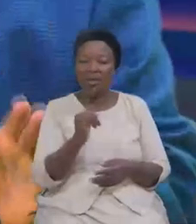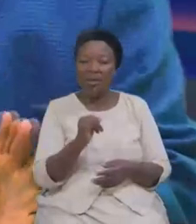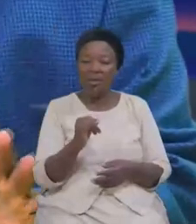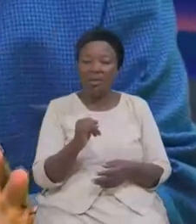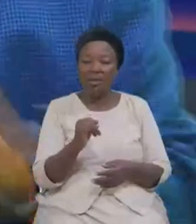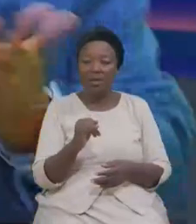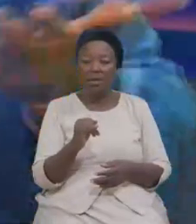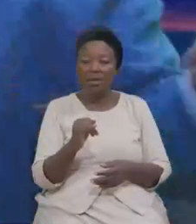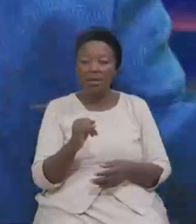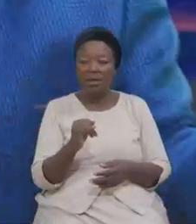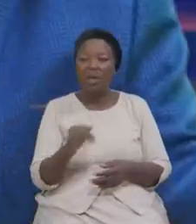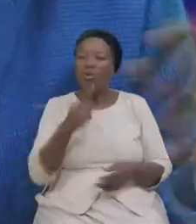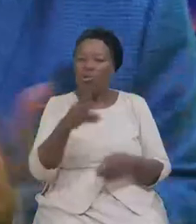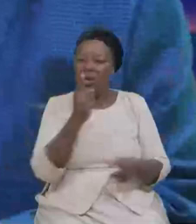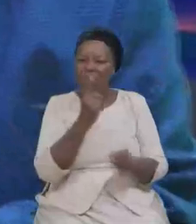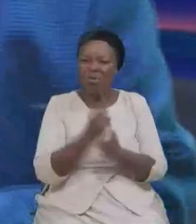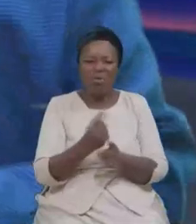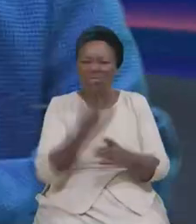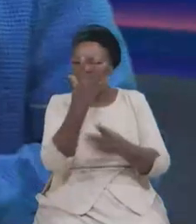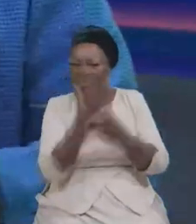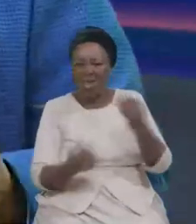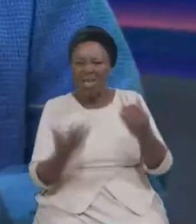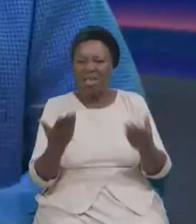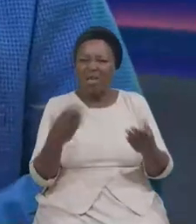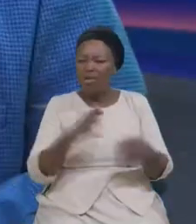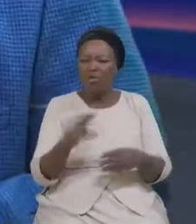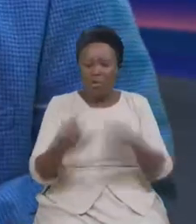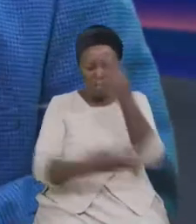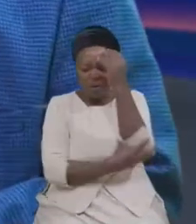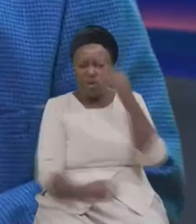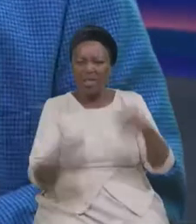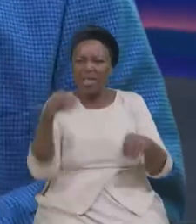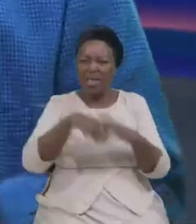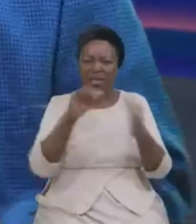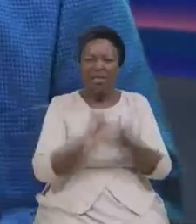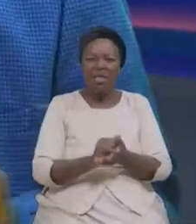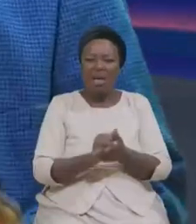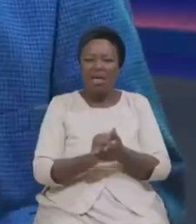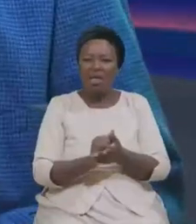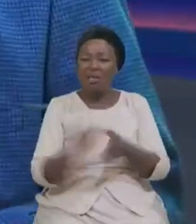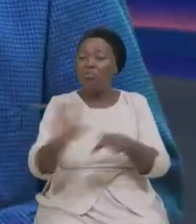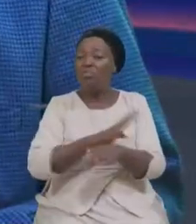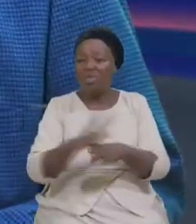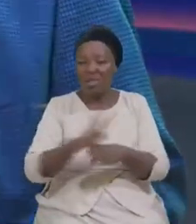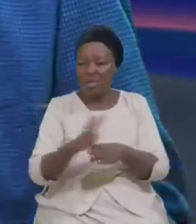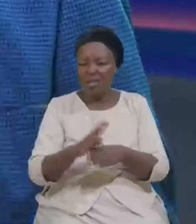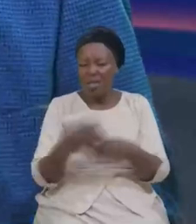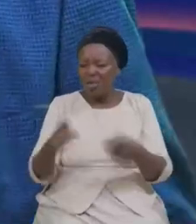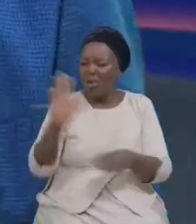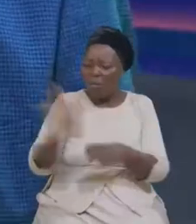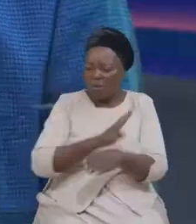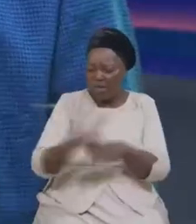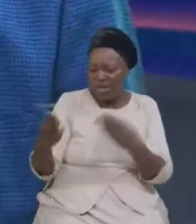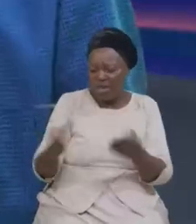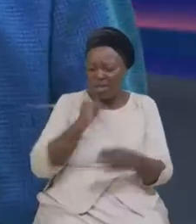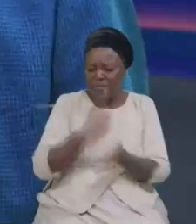Il n'y a plus rien. Nous sommes pratiquement émiettés. Avec un chagrin continu. Dans la nuit, on n'arrive pas à dormir. Dans la journée, on n'arrive même